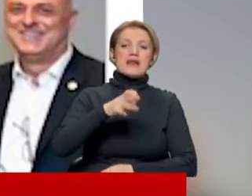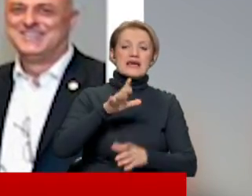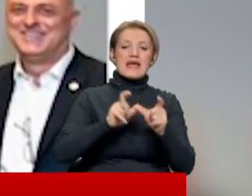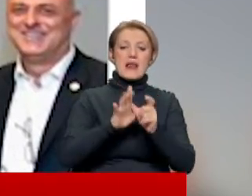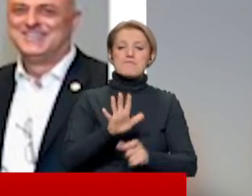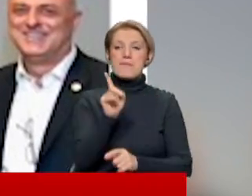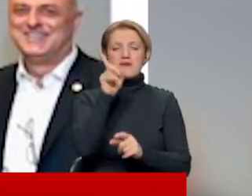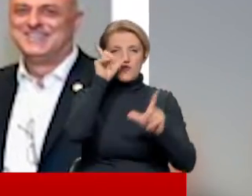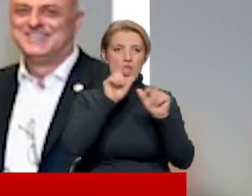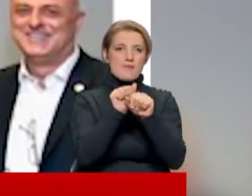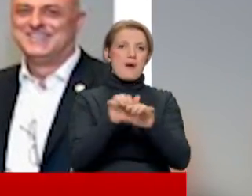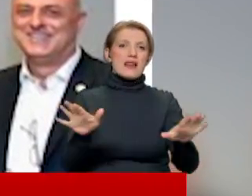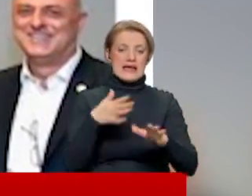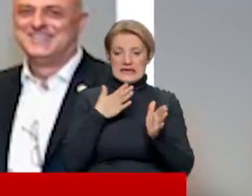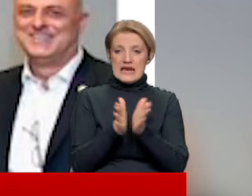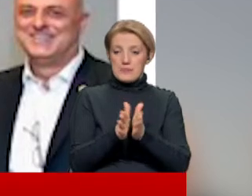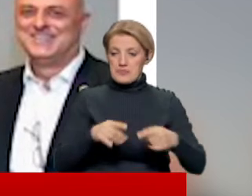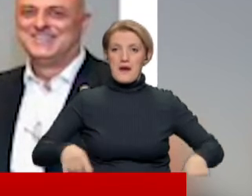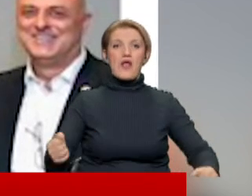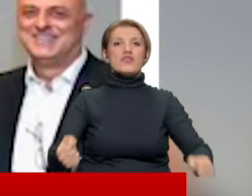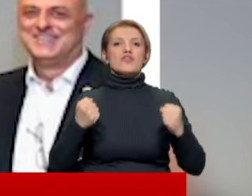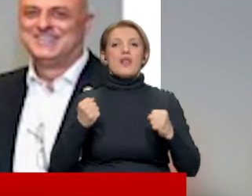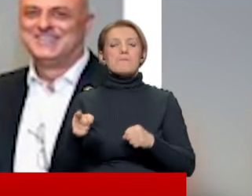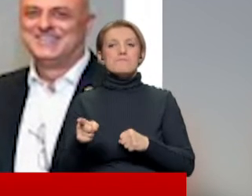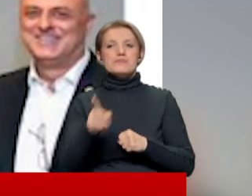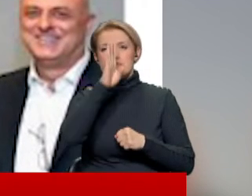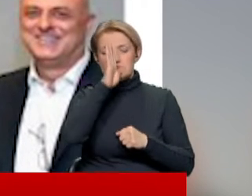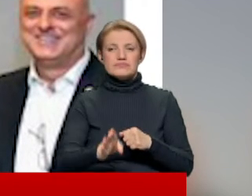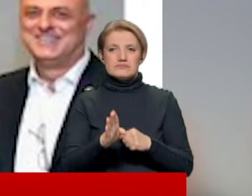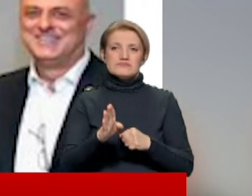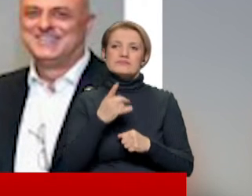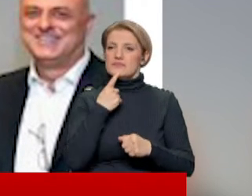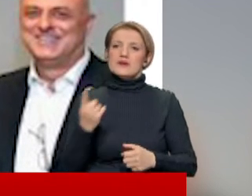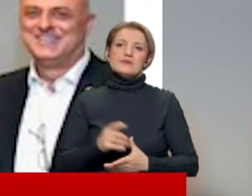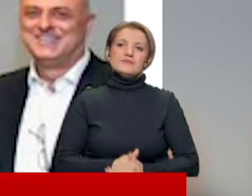merkezden bir fotoğraf paylaştı. Yanımdakiler sağlam, liyakat tavan sözüyle yanıt verdi.